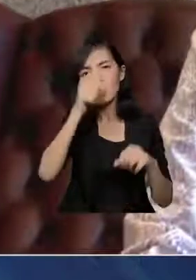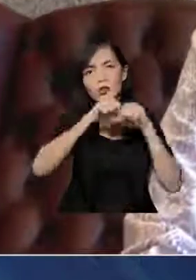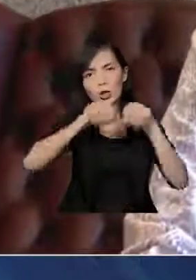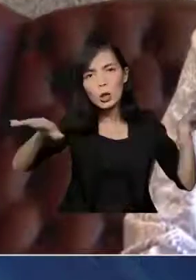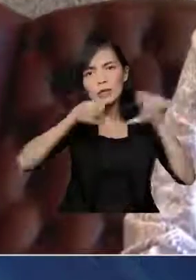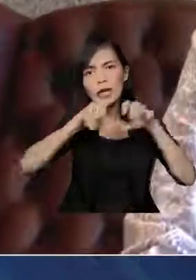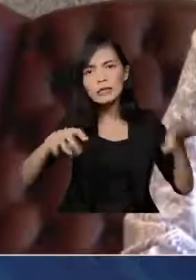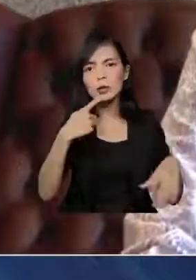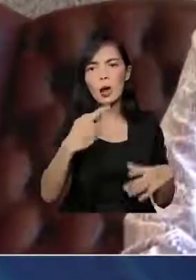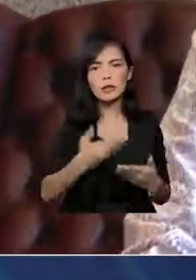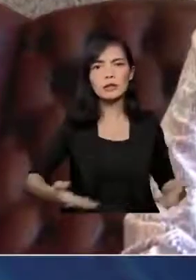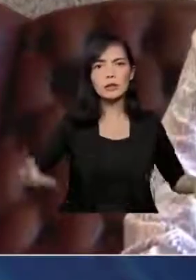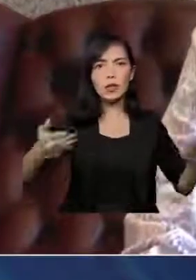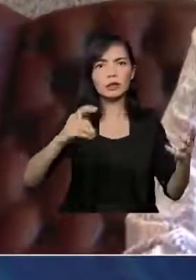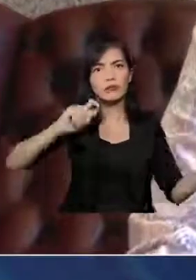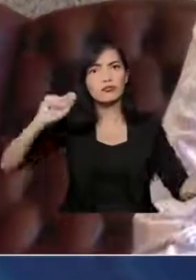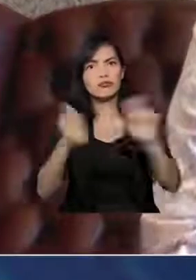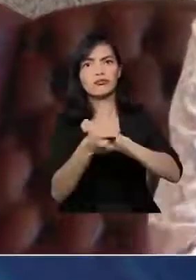yang terjadi